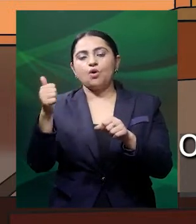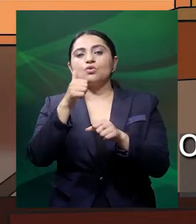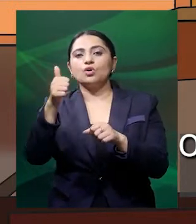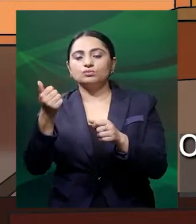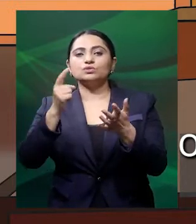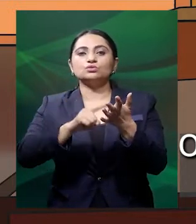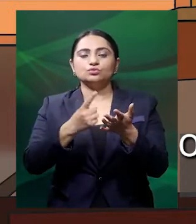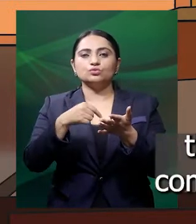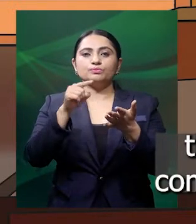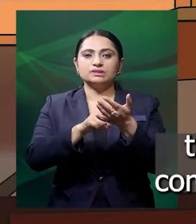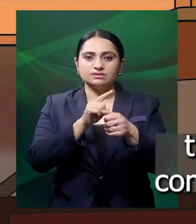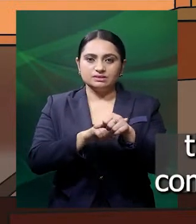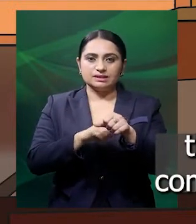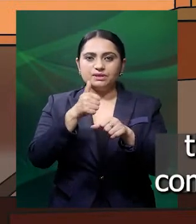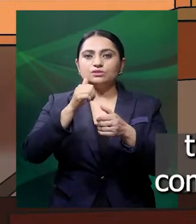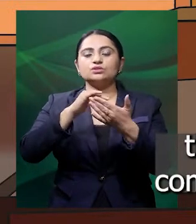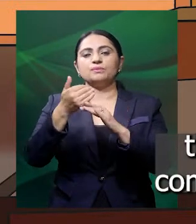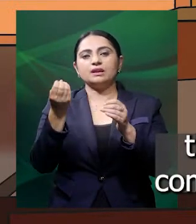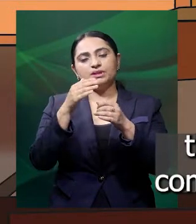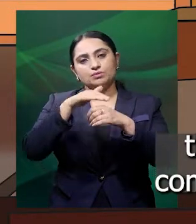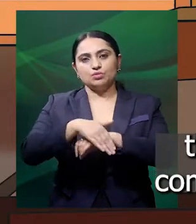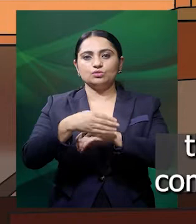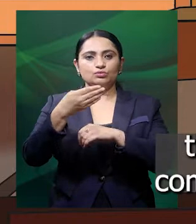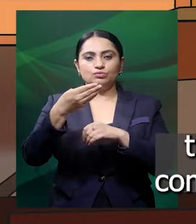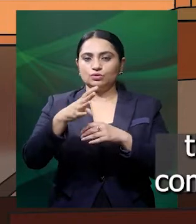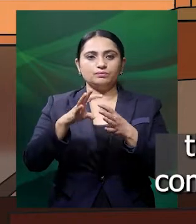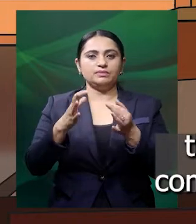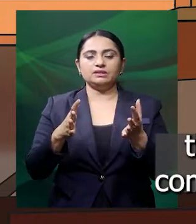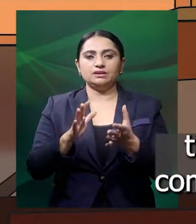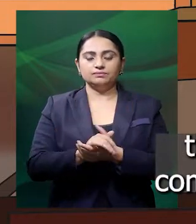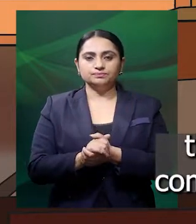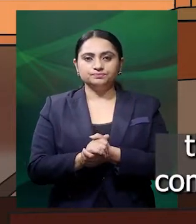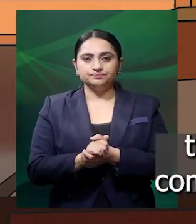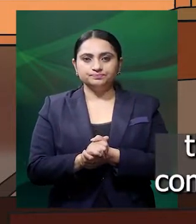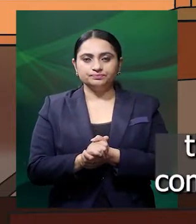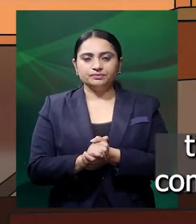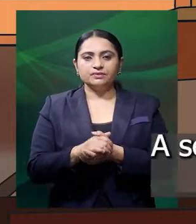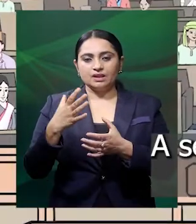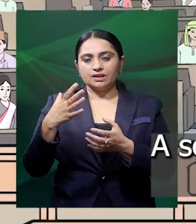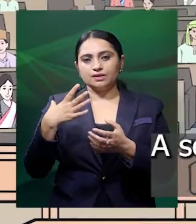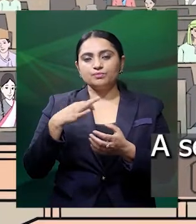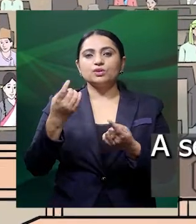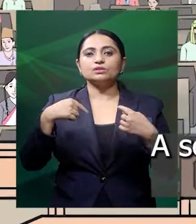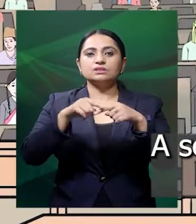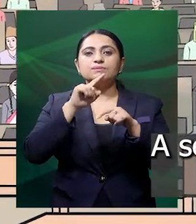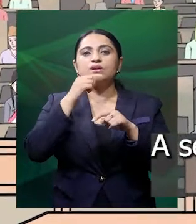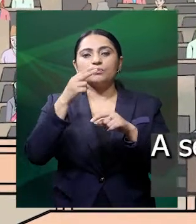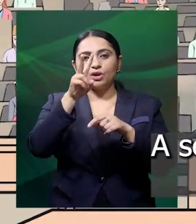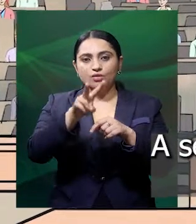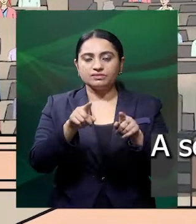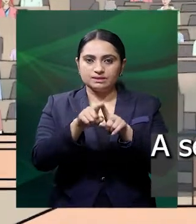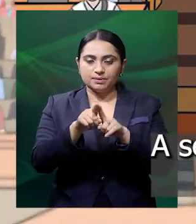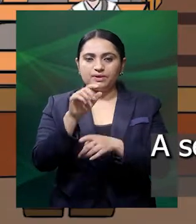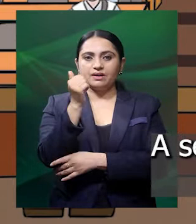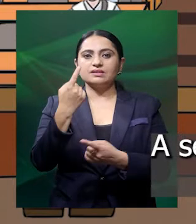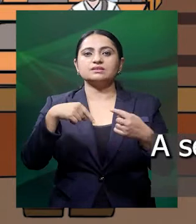अर्को अधिवेशनको प्रारम्भ बीचको समय 6 महिनाभन्दा बढी हुन नहुने संवैधानिक व्यवस्था छ। प्रतिनिधि सभा नरहेको